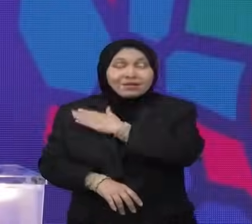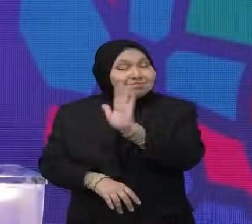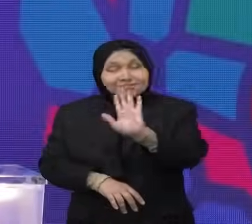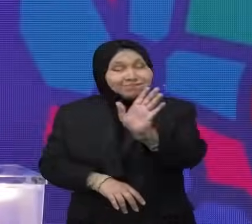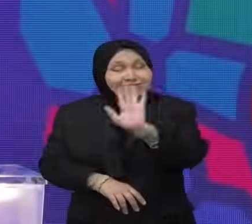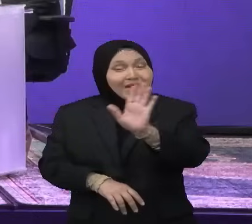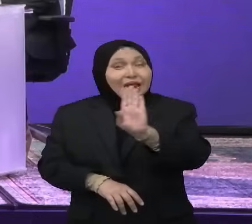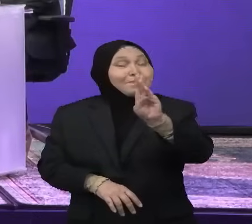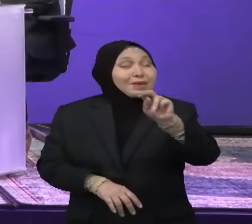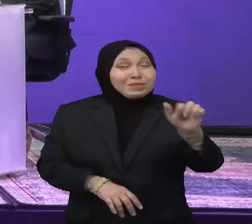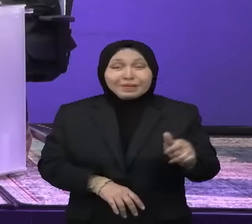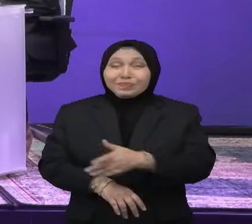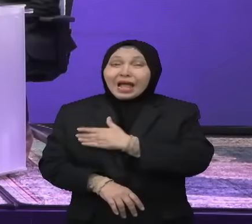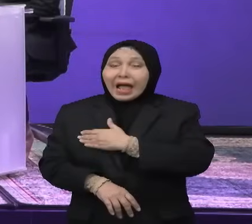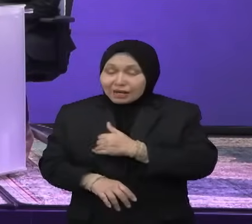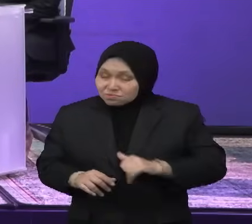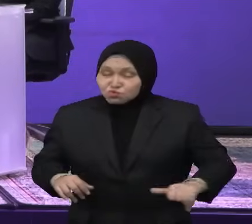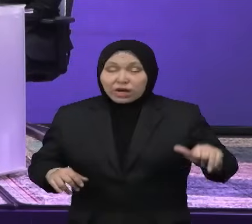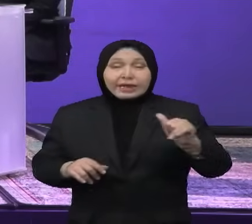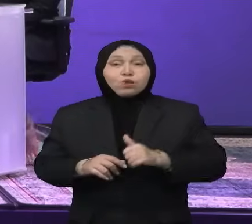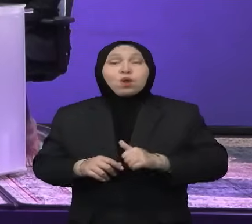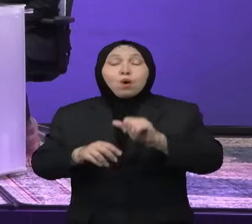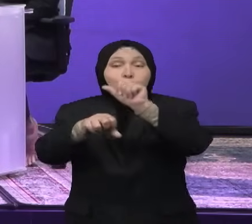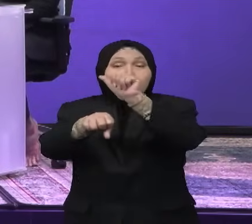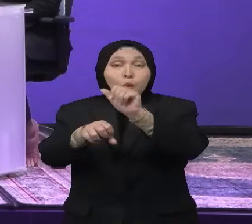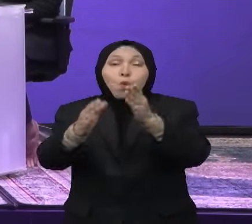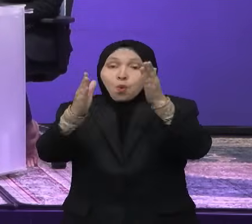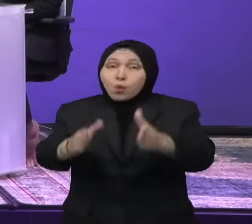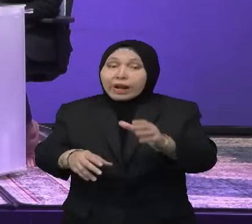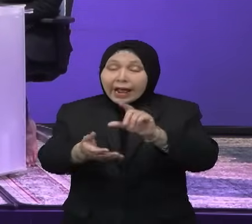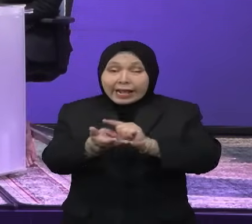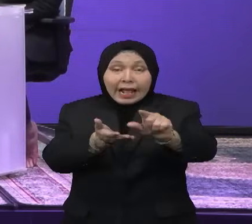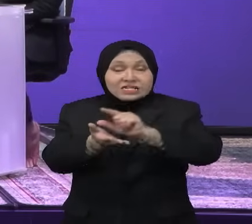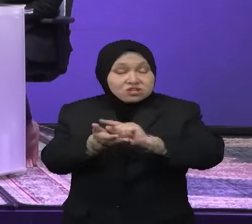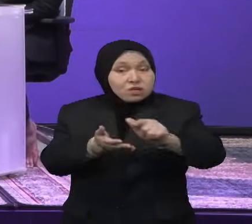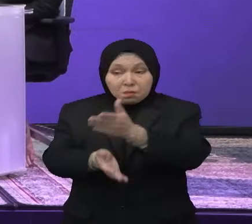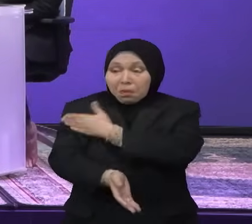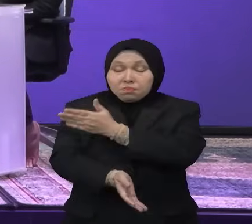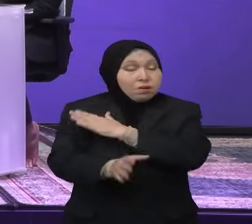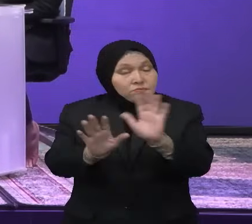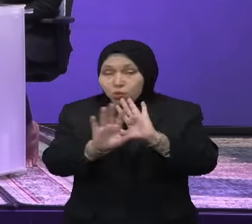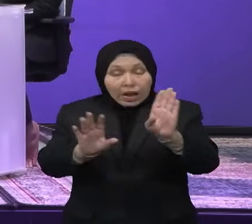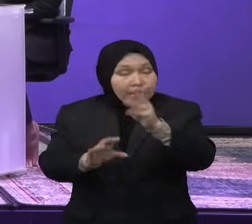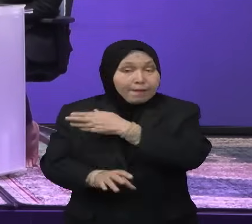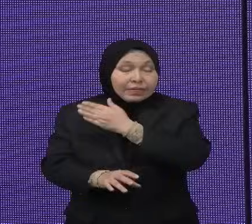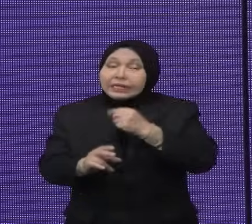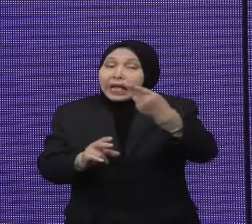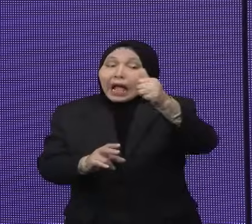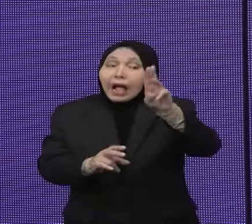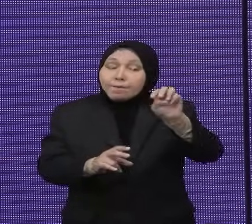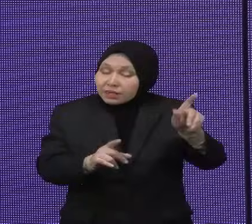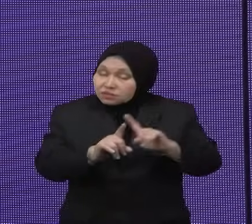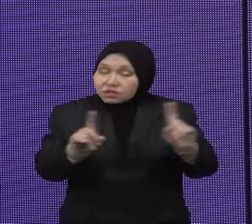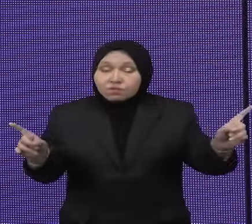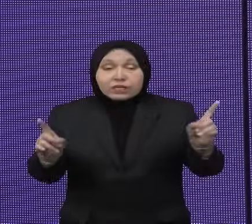dimaklumkan dalam ayat ini. Jadi pada ayat 25 ini, di hujung itu Allah menyatakan wallahu ghafurur rahim. Mari